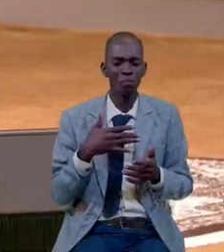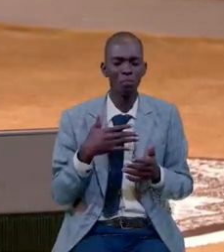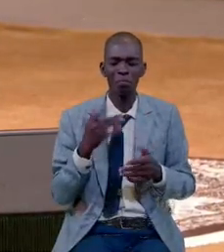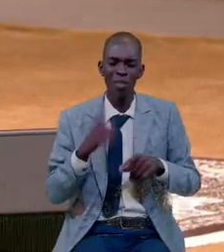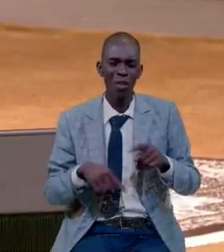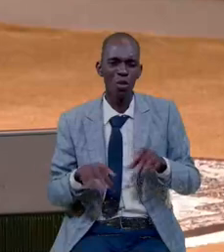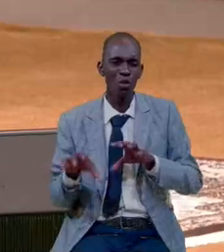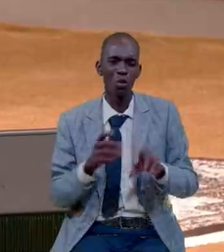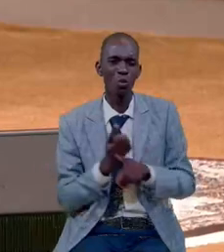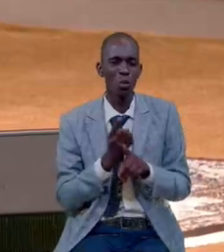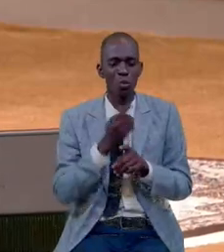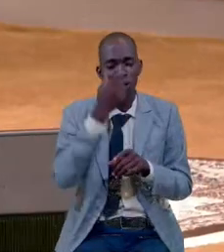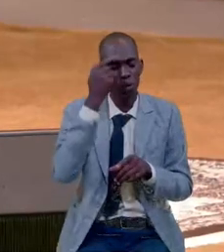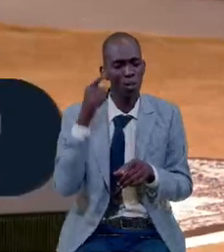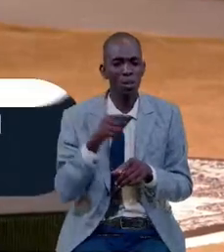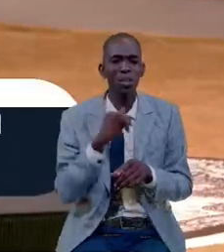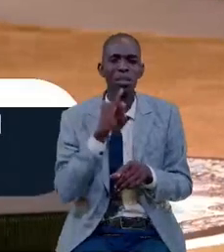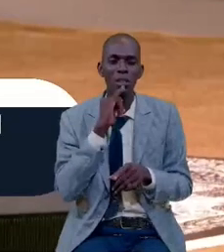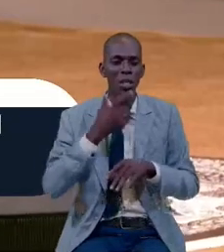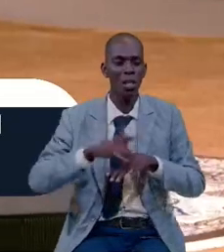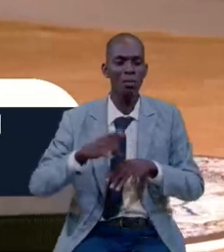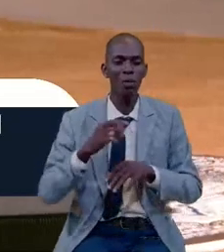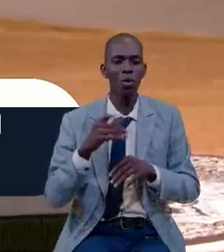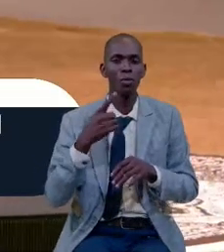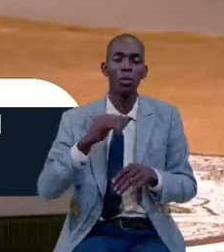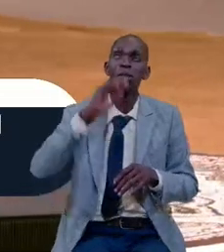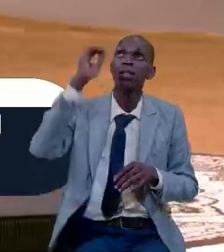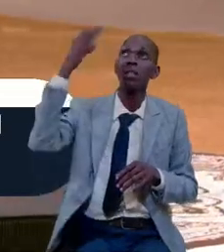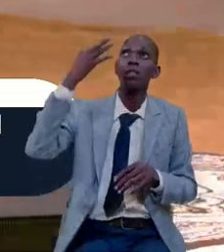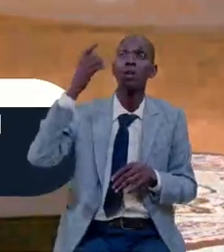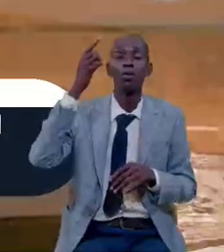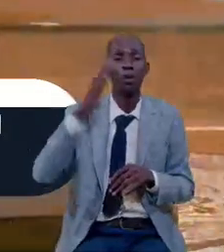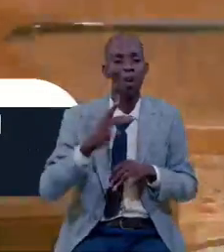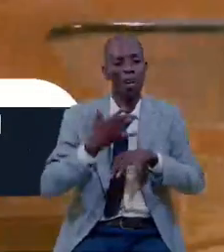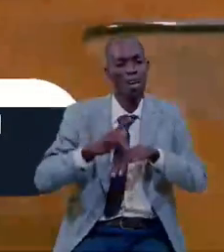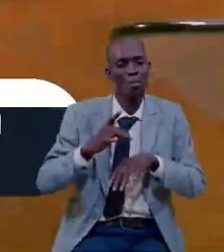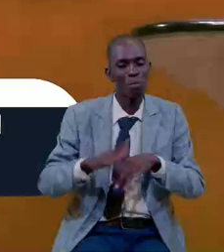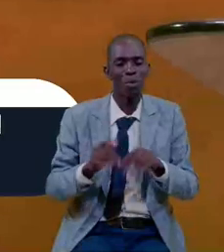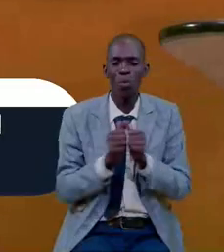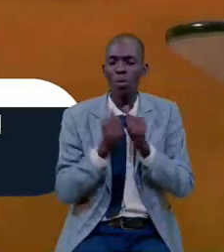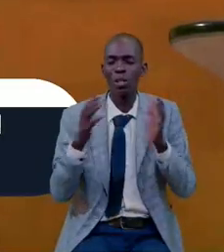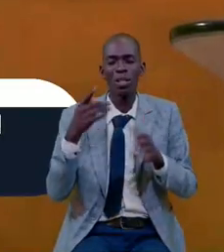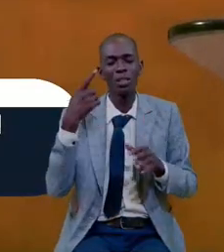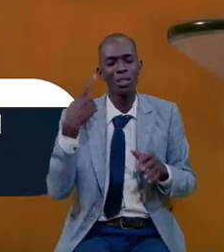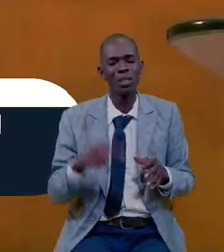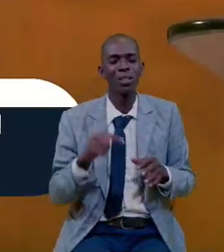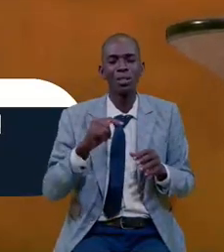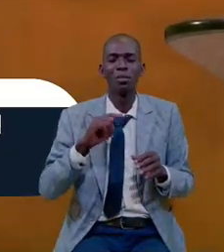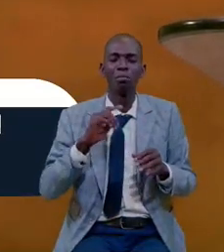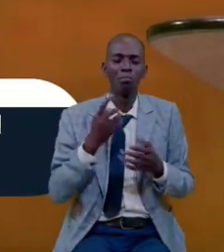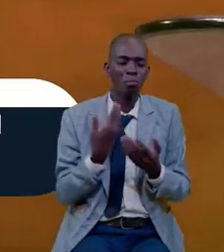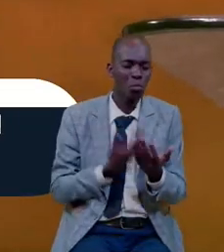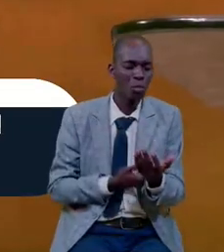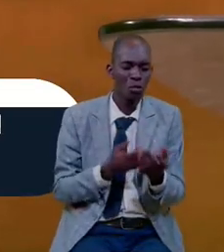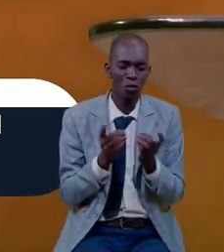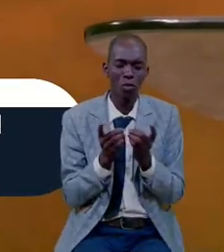ne peut pas se tenir debout parce que c'est vide, vide de la grâce de Dieu, vide de l'amour de Dieu, vide de la